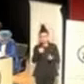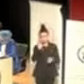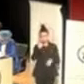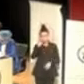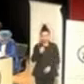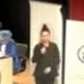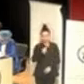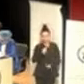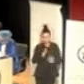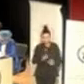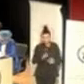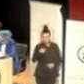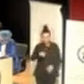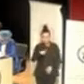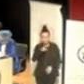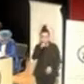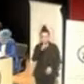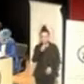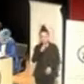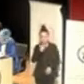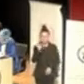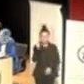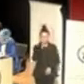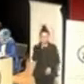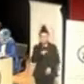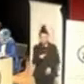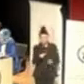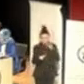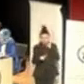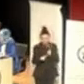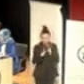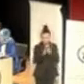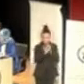Eylül itibariyle yaklaşık 200'e yakın bakanlığımız eseri yer almaktadır.